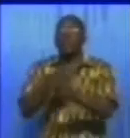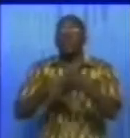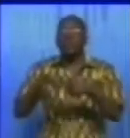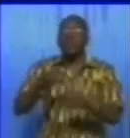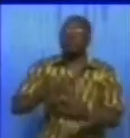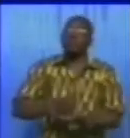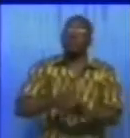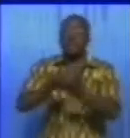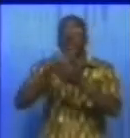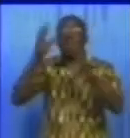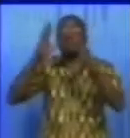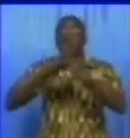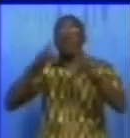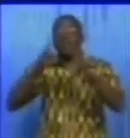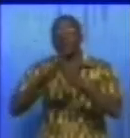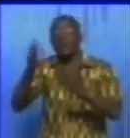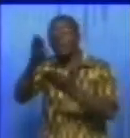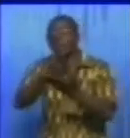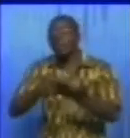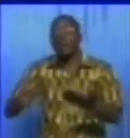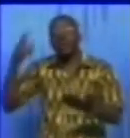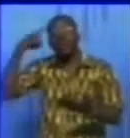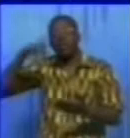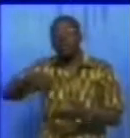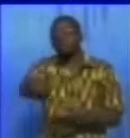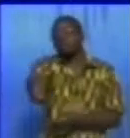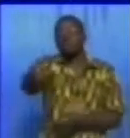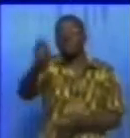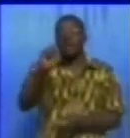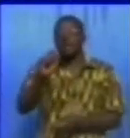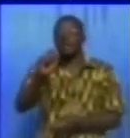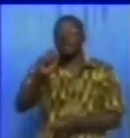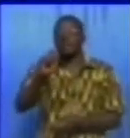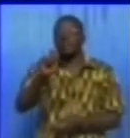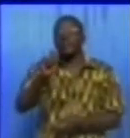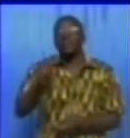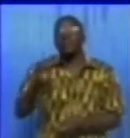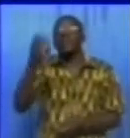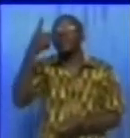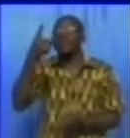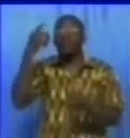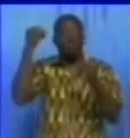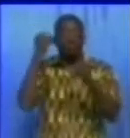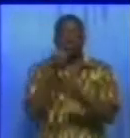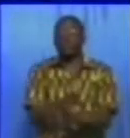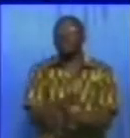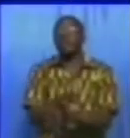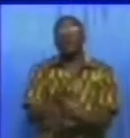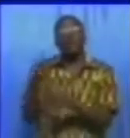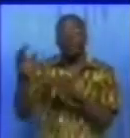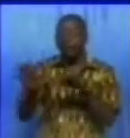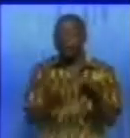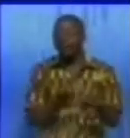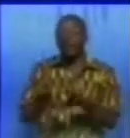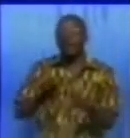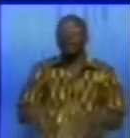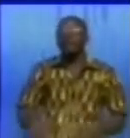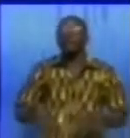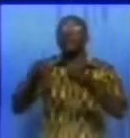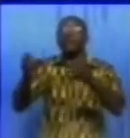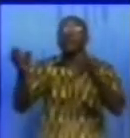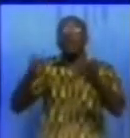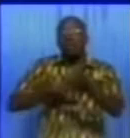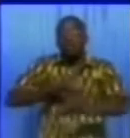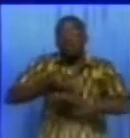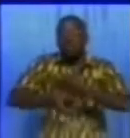ville et une partie pour la pêche. Deux mares sont déjà réalisées et aménagées, offrant un cadre de commerce